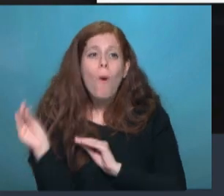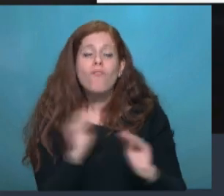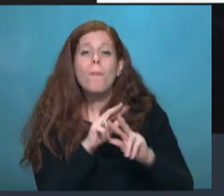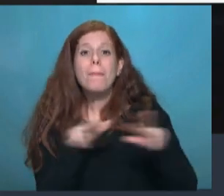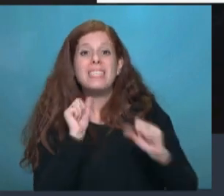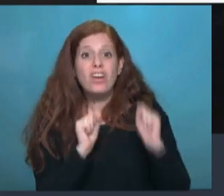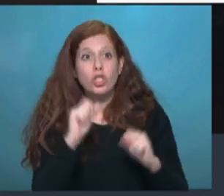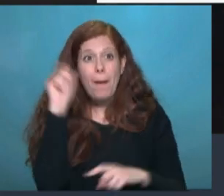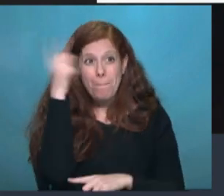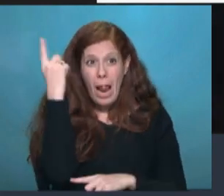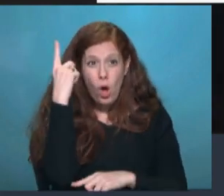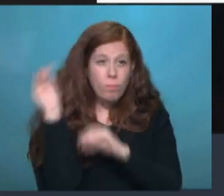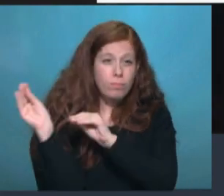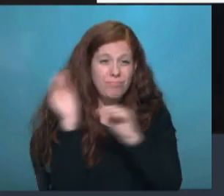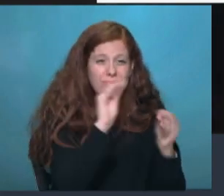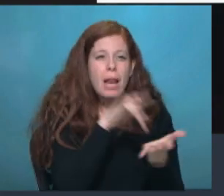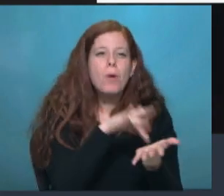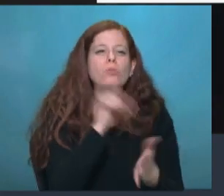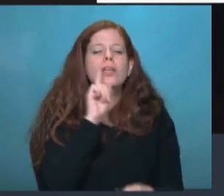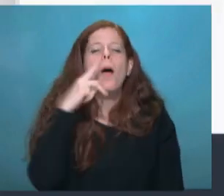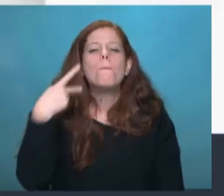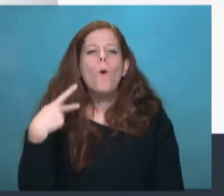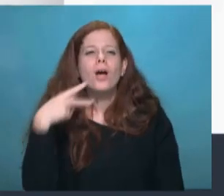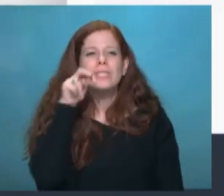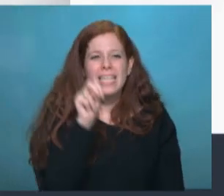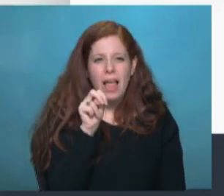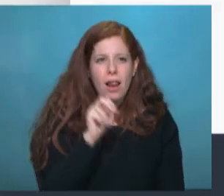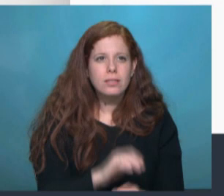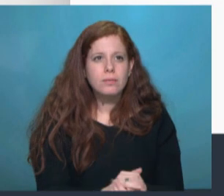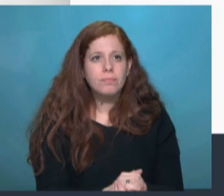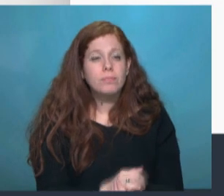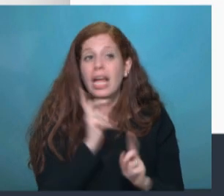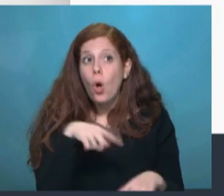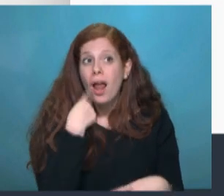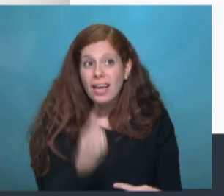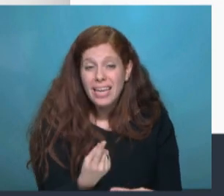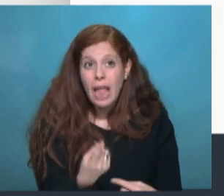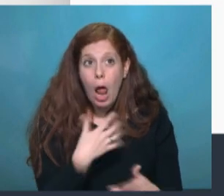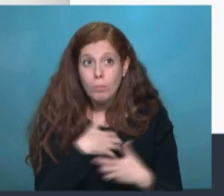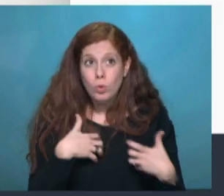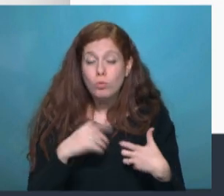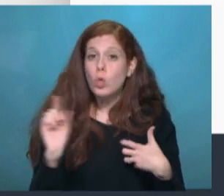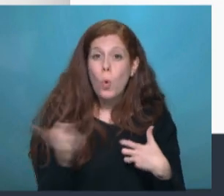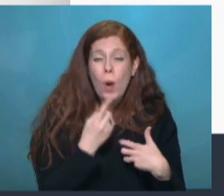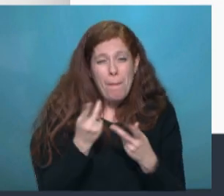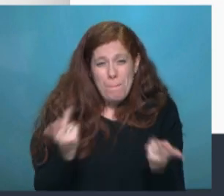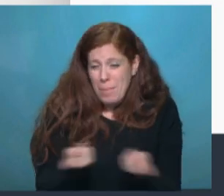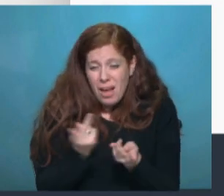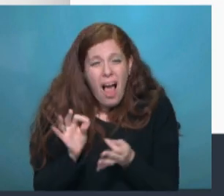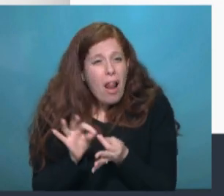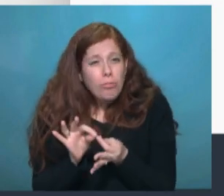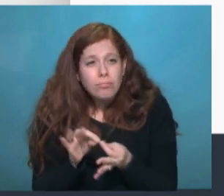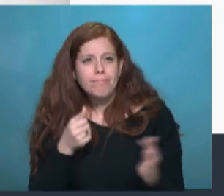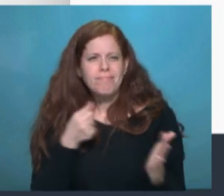helicóptero a un lugar cercano que se llama Puerto Natales. אני יכול להגיד לך על הפצועים שכולם, מהקל ביותר עד הקשה,